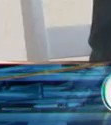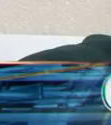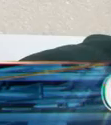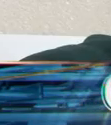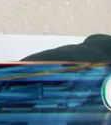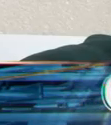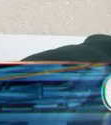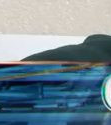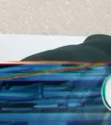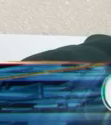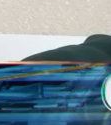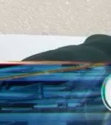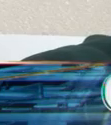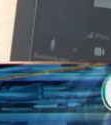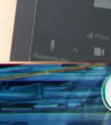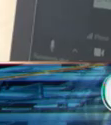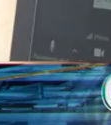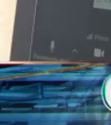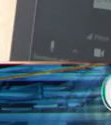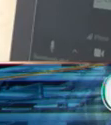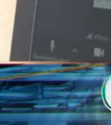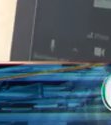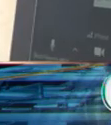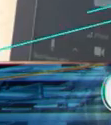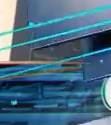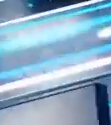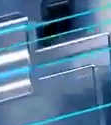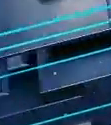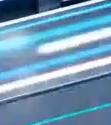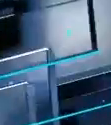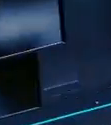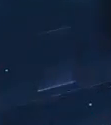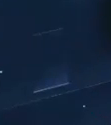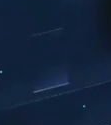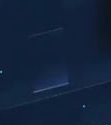онлайн-класс. С 1 апреля во всех школах страны пройдут пробные дистанционные уроки.